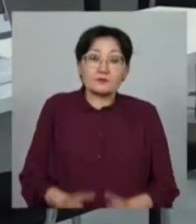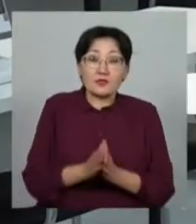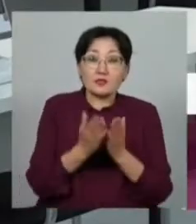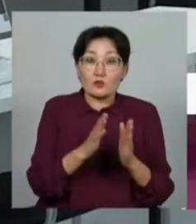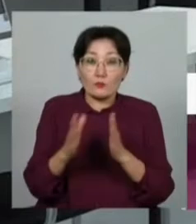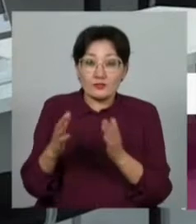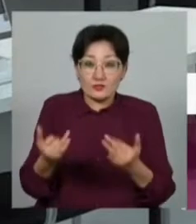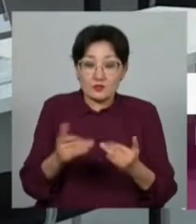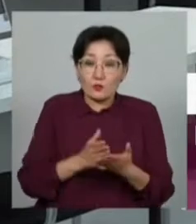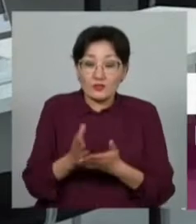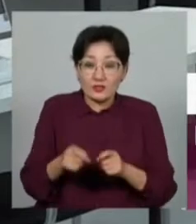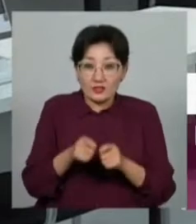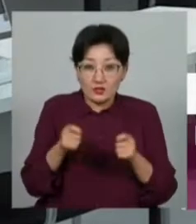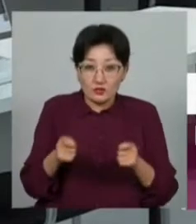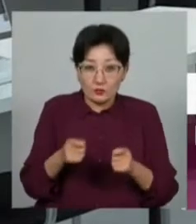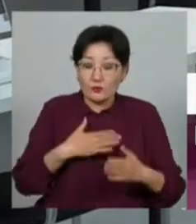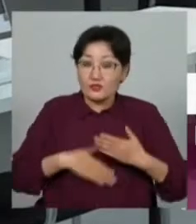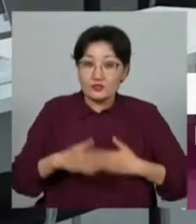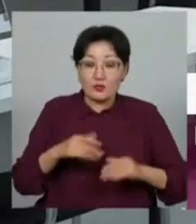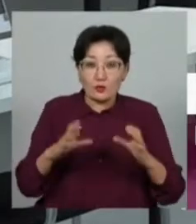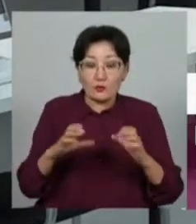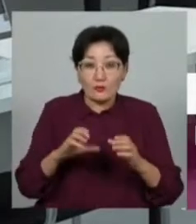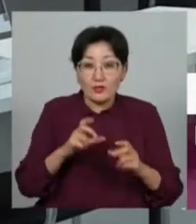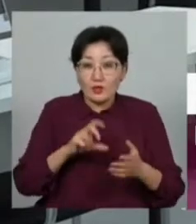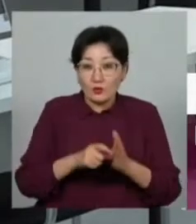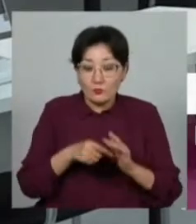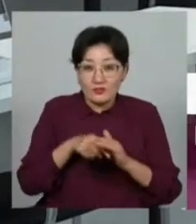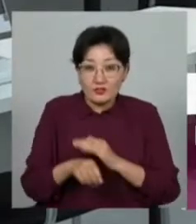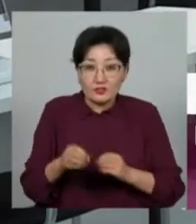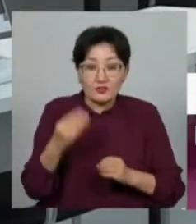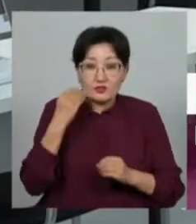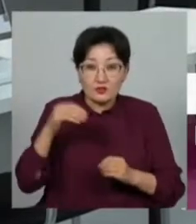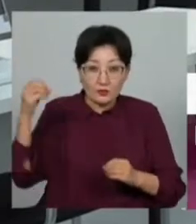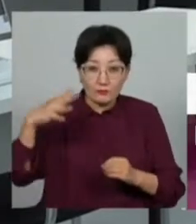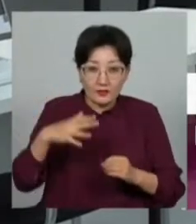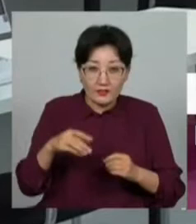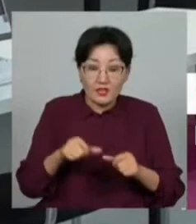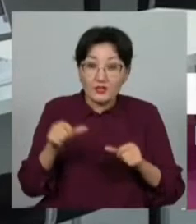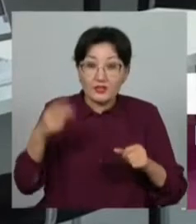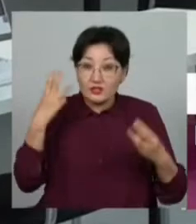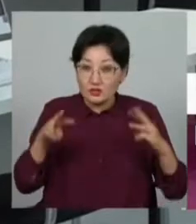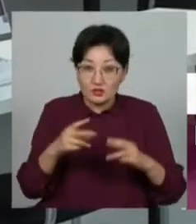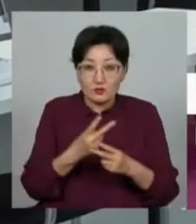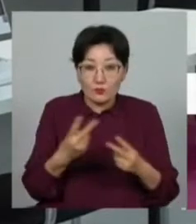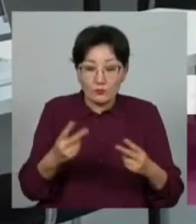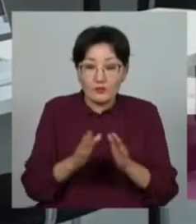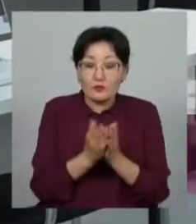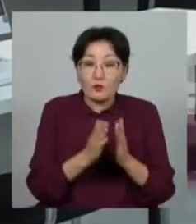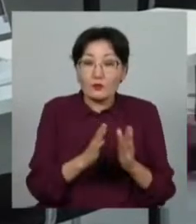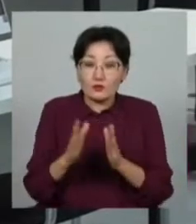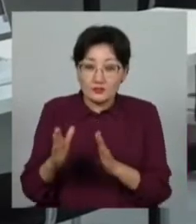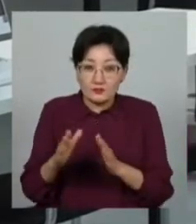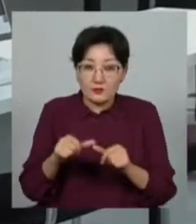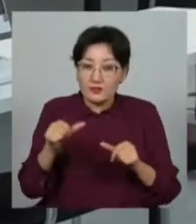Кітапхананың заманауи бағытта ашылып отырғаны қуантады. Ғимарат ішіндегі сапалы жарық пен ерекше дизайны баурап алады. Тіпті кітаптардың орналасуының